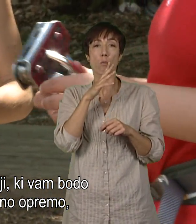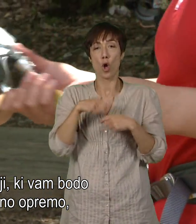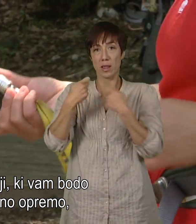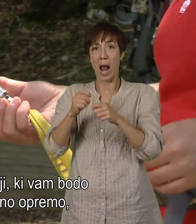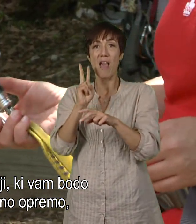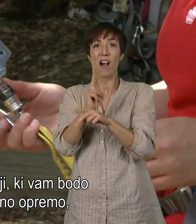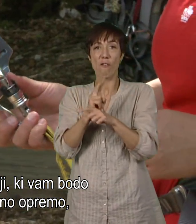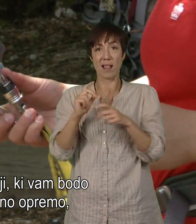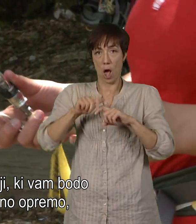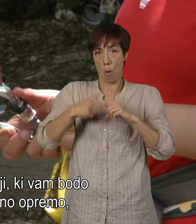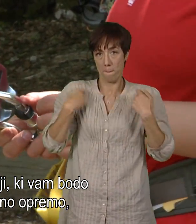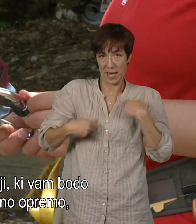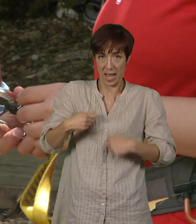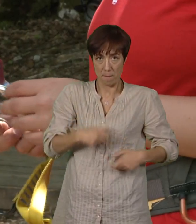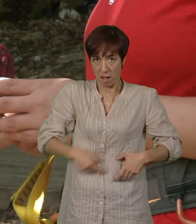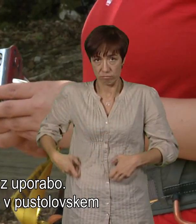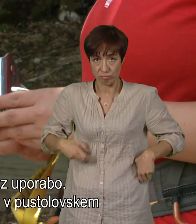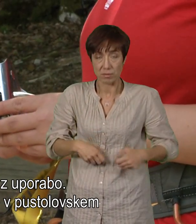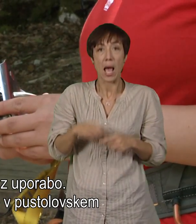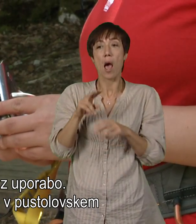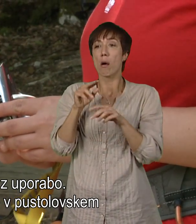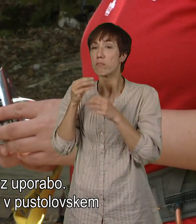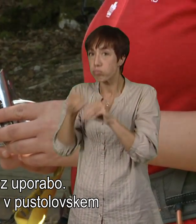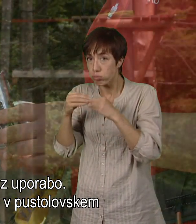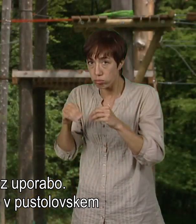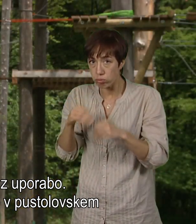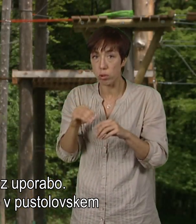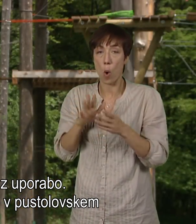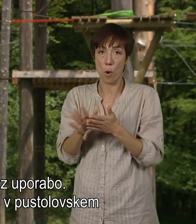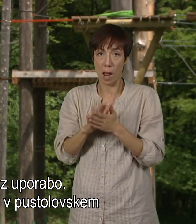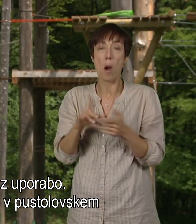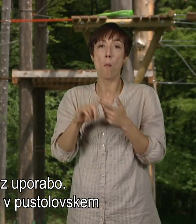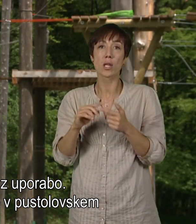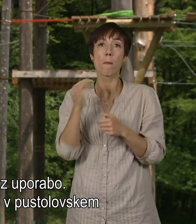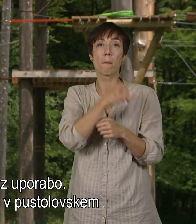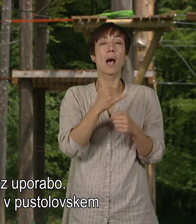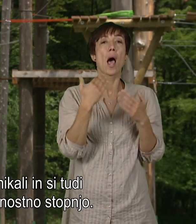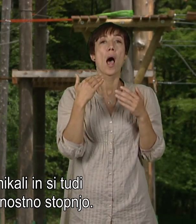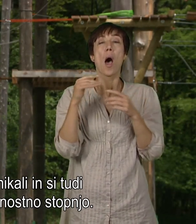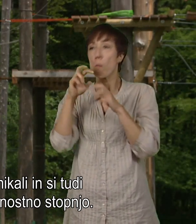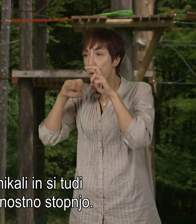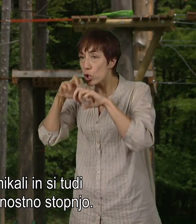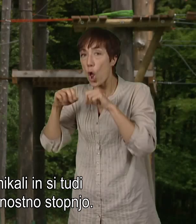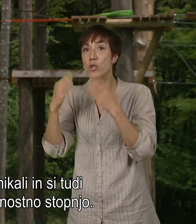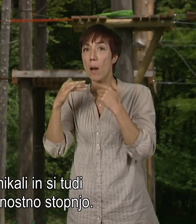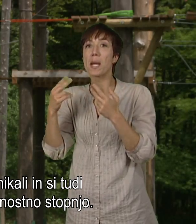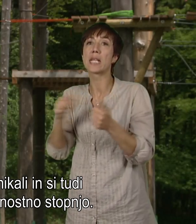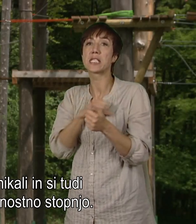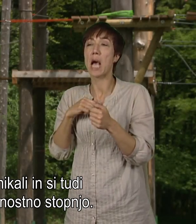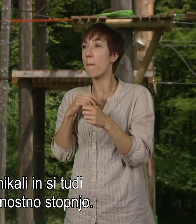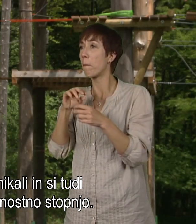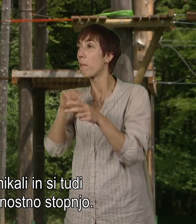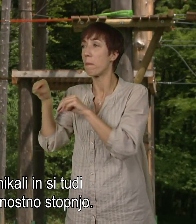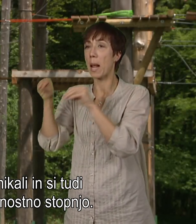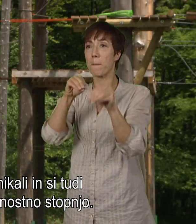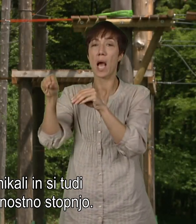nadeli varovalno opremo, vas seznanili z njihovo uporabo, potem pa se boste v pustolovskem parku sami premikali in se